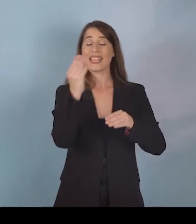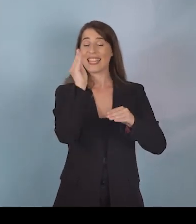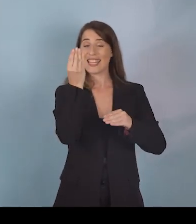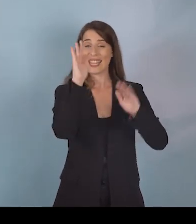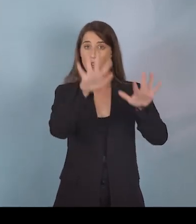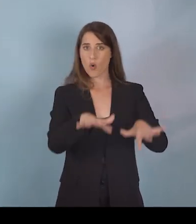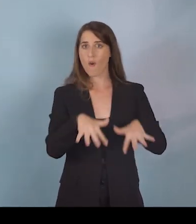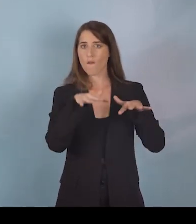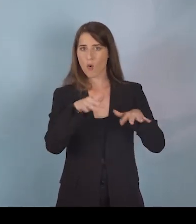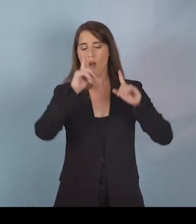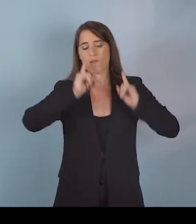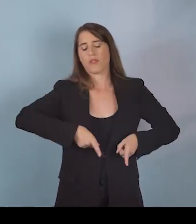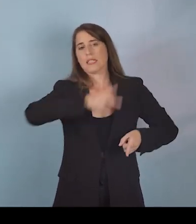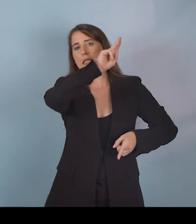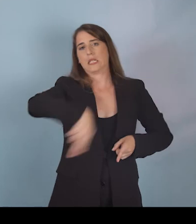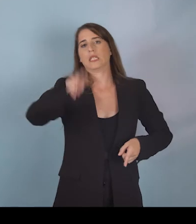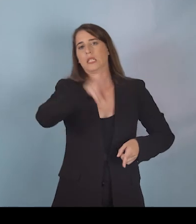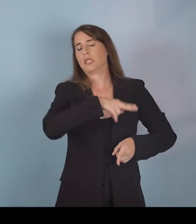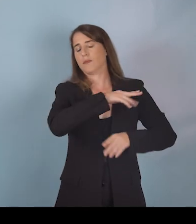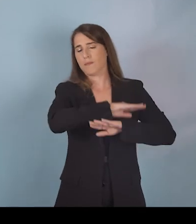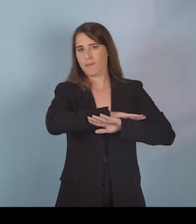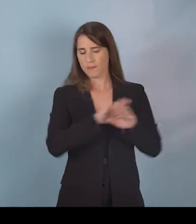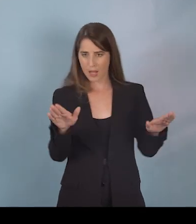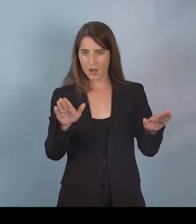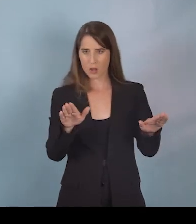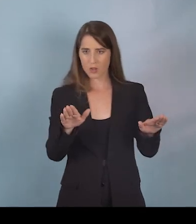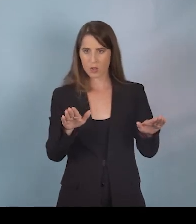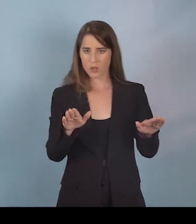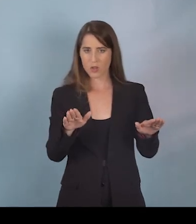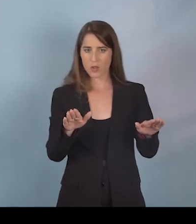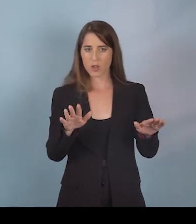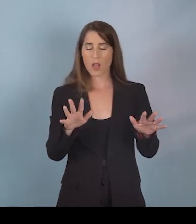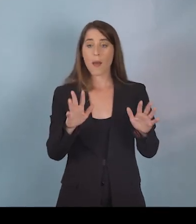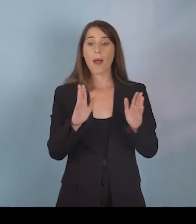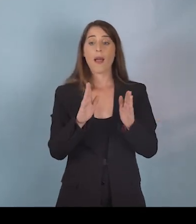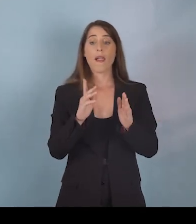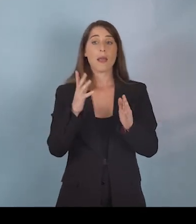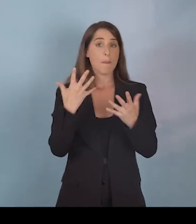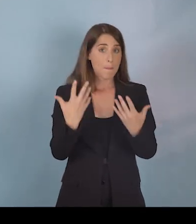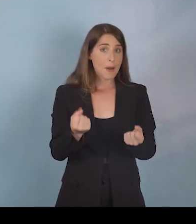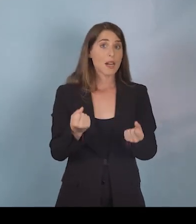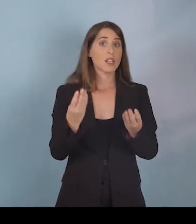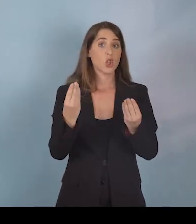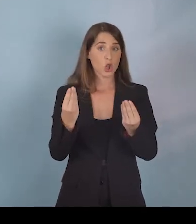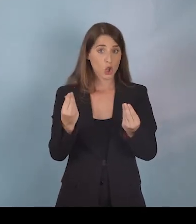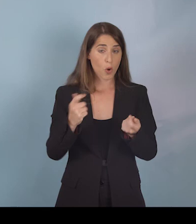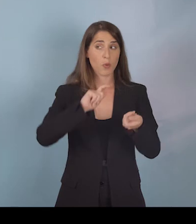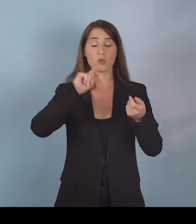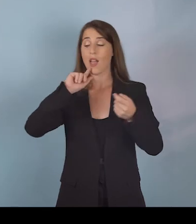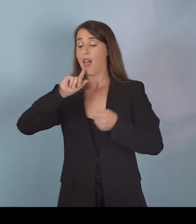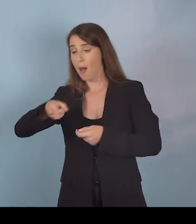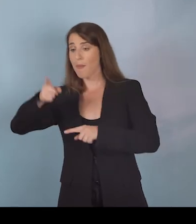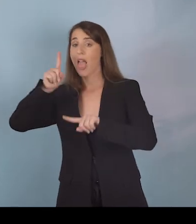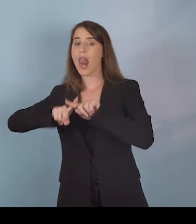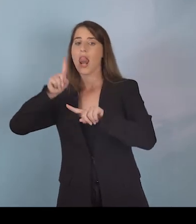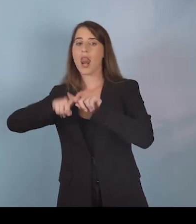θα ήθελα να ρωτήσω αν θα μπορούσε να υπάρξει ένα πλάνο ώστε οι θεραπείες μεταστροφής να απαγορευτούν δια νόμου